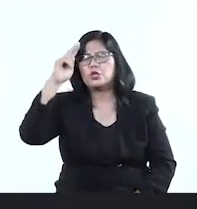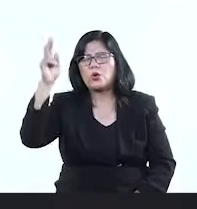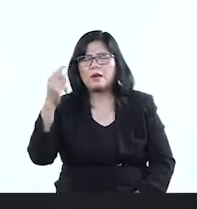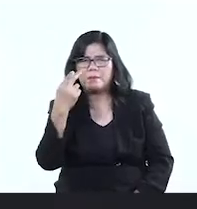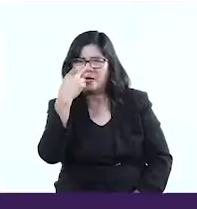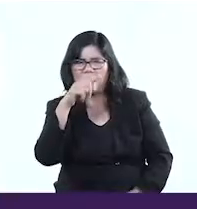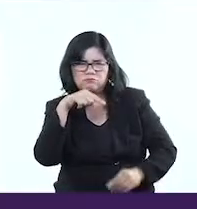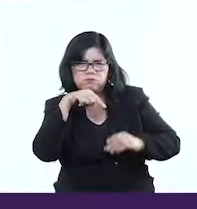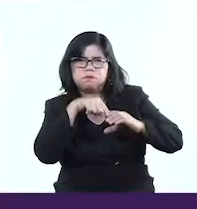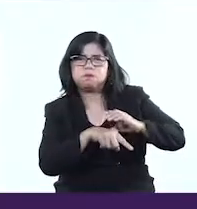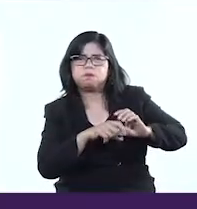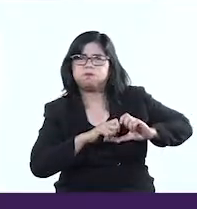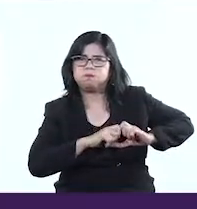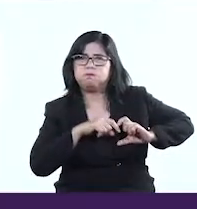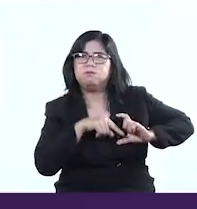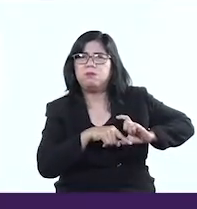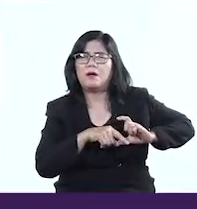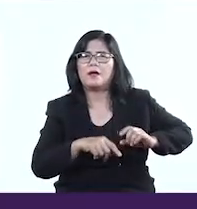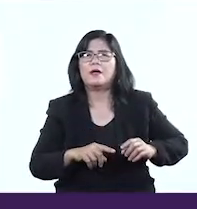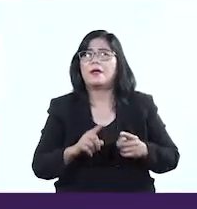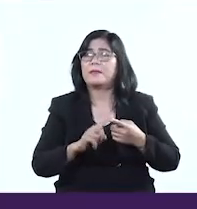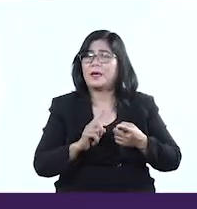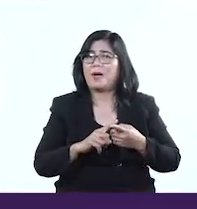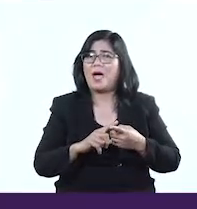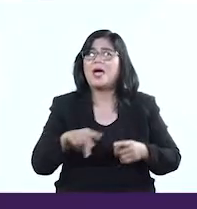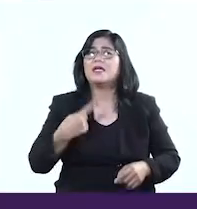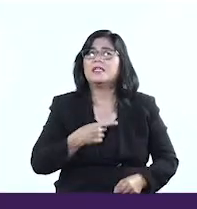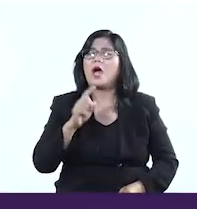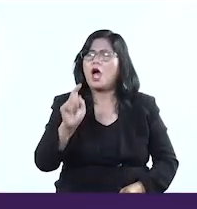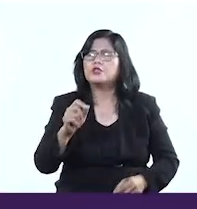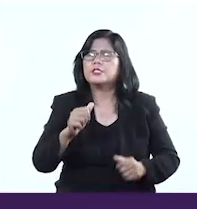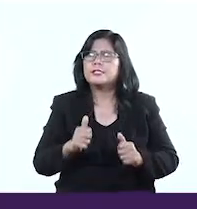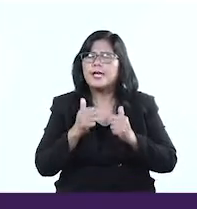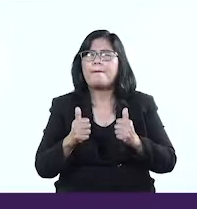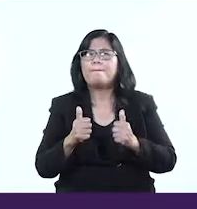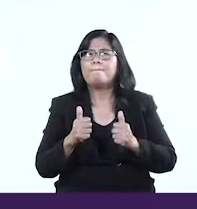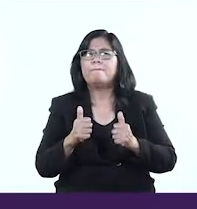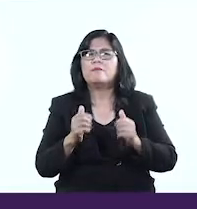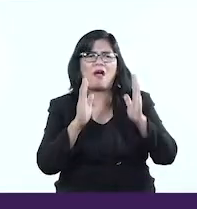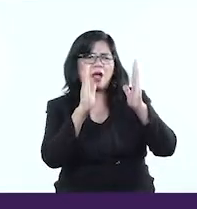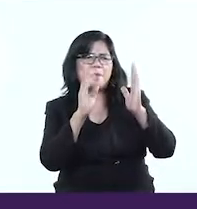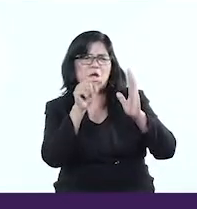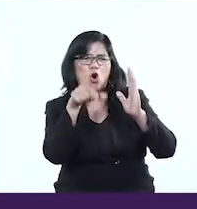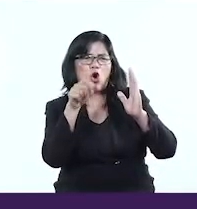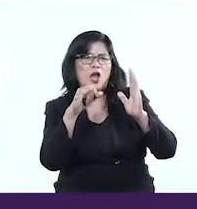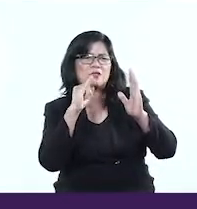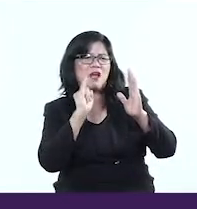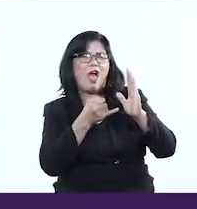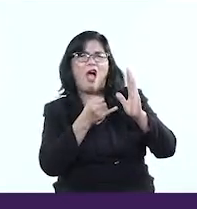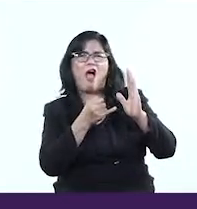berarti yang pertama kita ayo kita siap Hai menghadapi orang-orang yang salah memahami kita